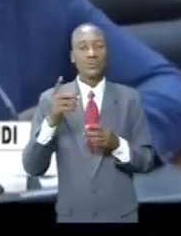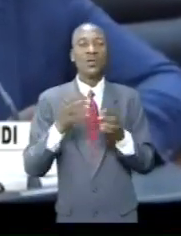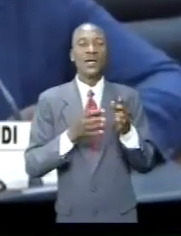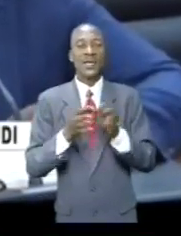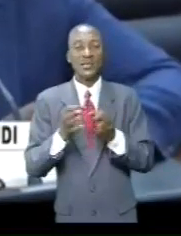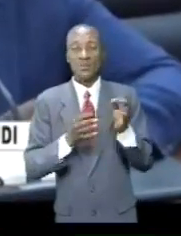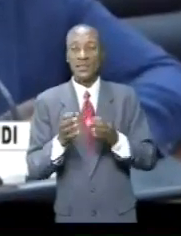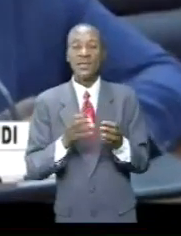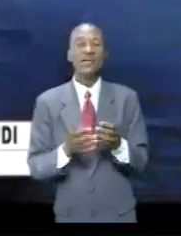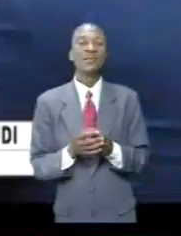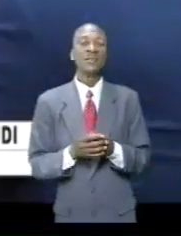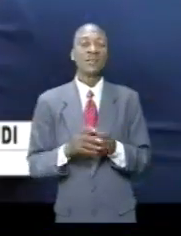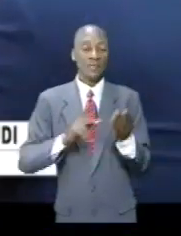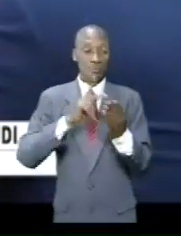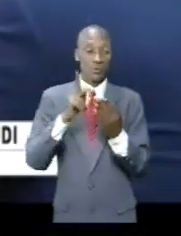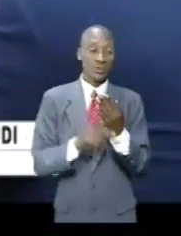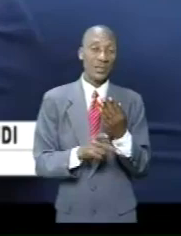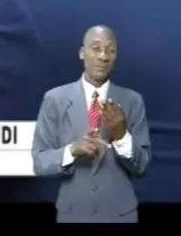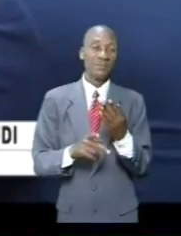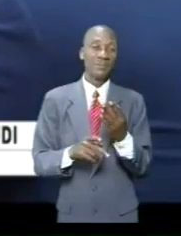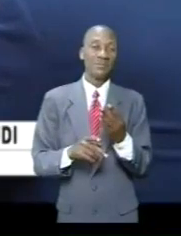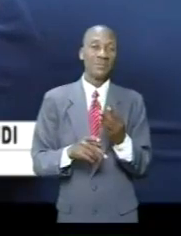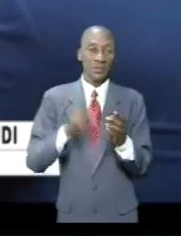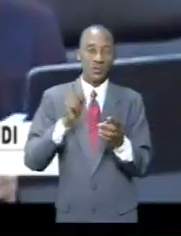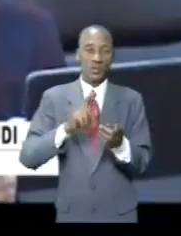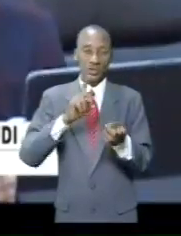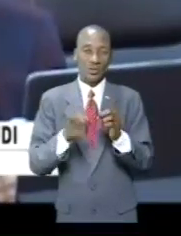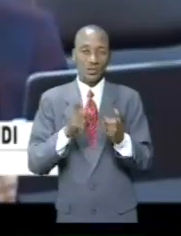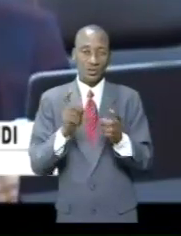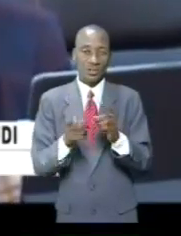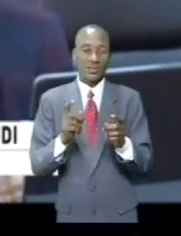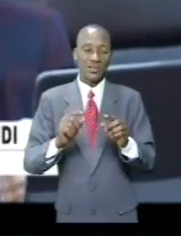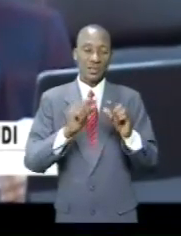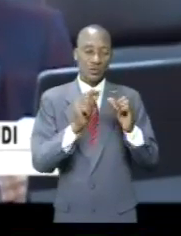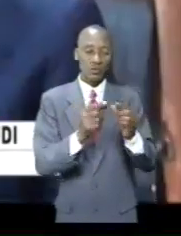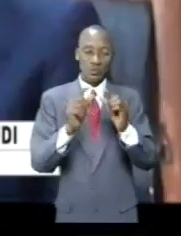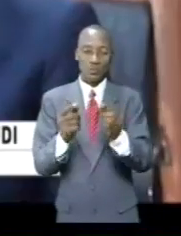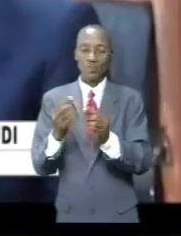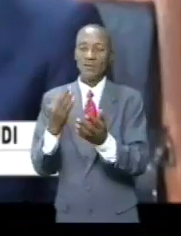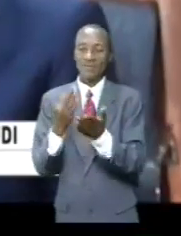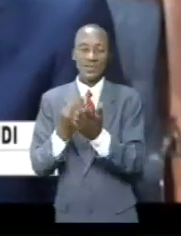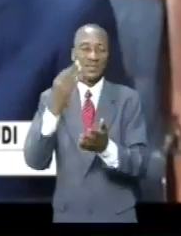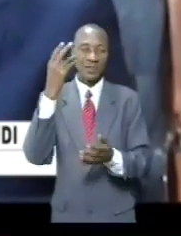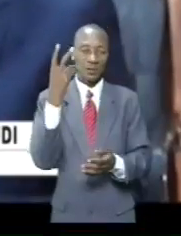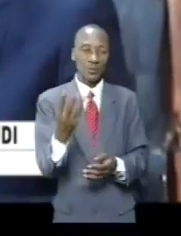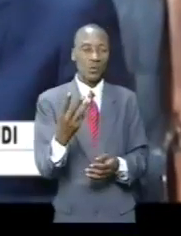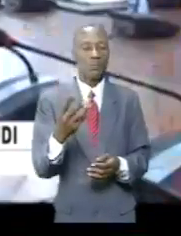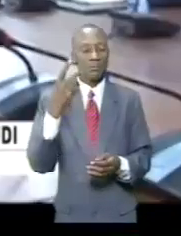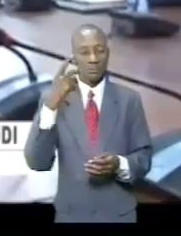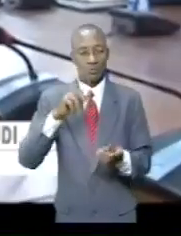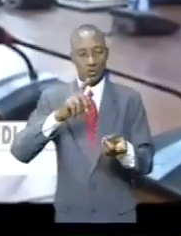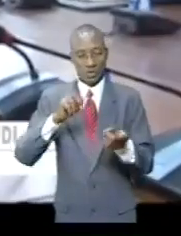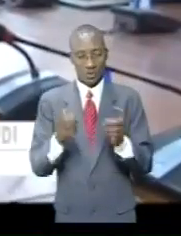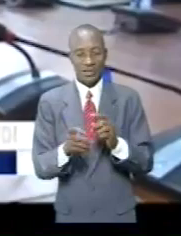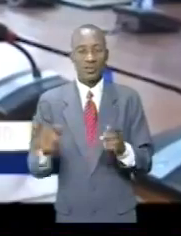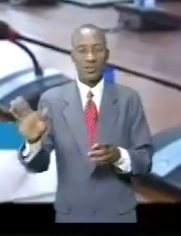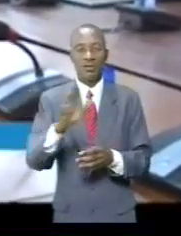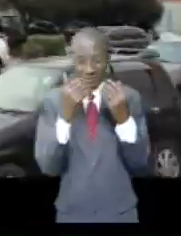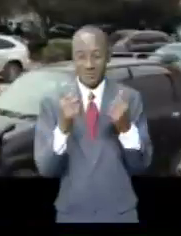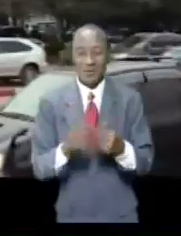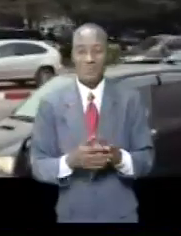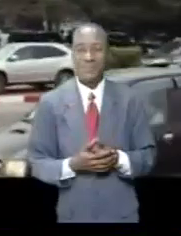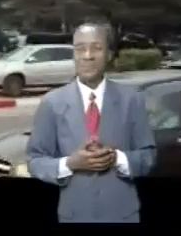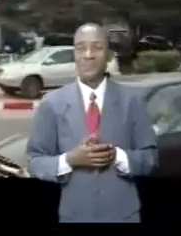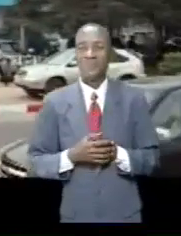de cet ambitieux projet devant moderniser les trois régies financières. Ceci leur permettra d'améliorer la qualité de leur